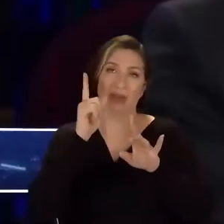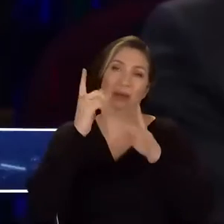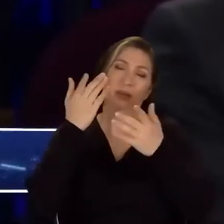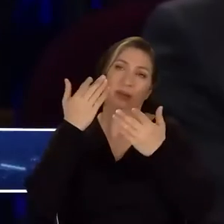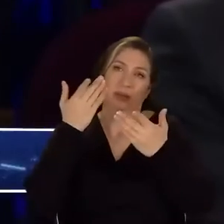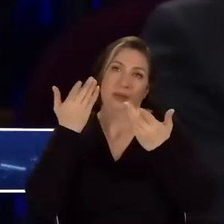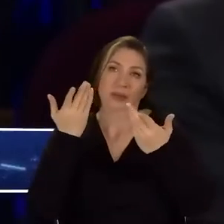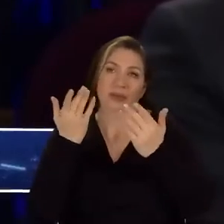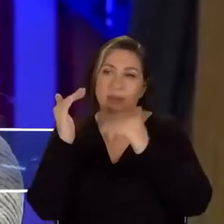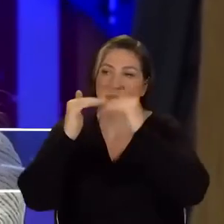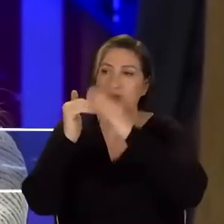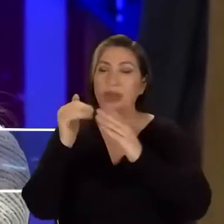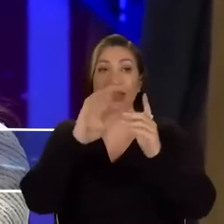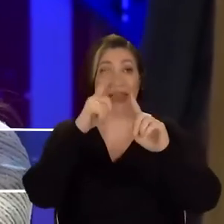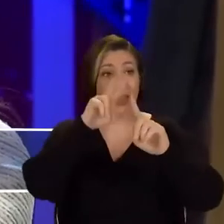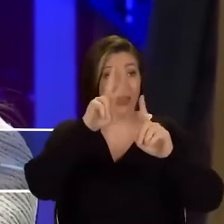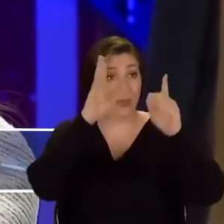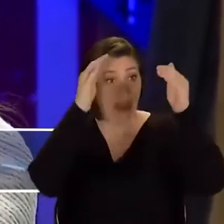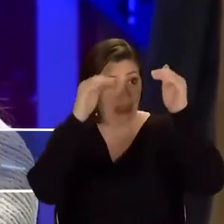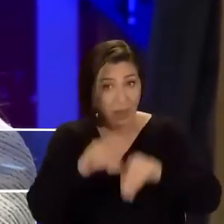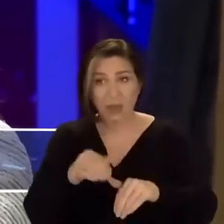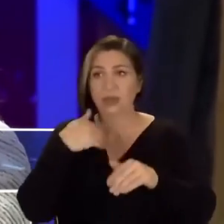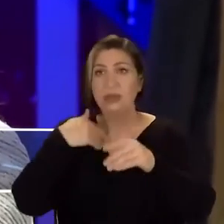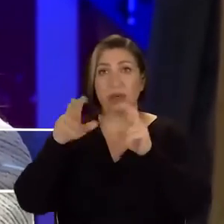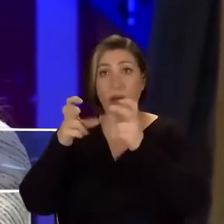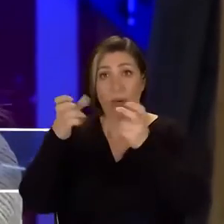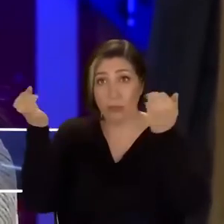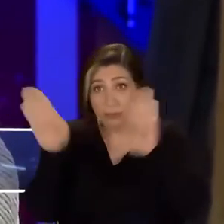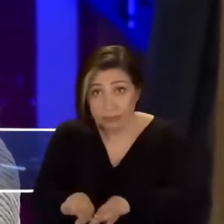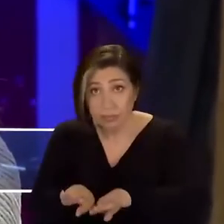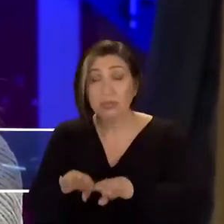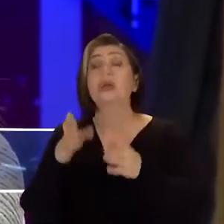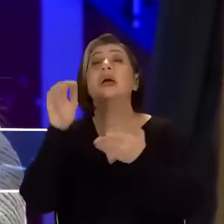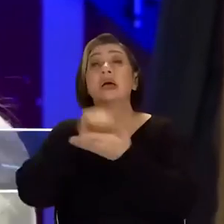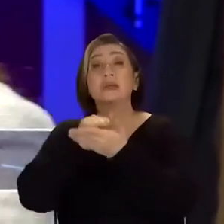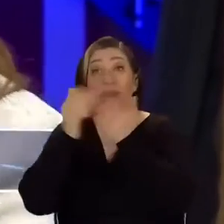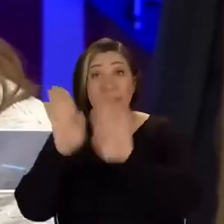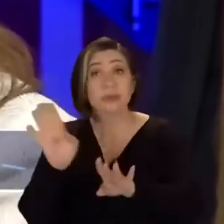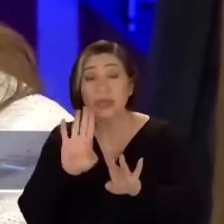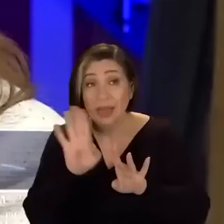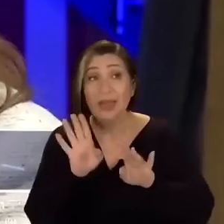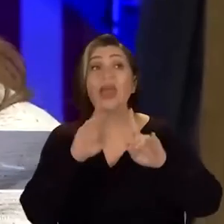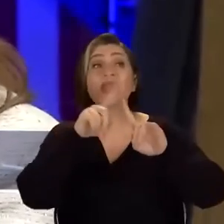Televizyon geldiğinde ne radyoyu ne gazeteyi yıkmadı. Televizyonun üzerine bir de sosyal medya geldi.